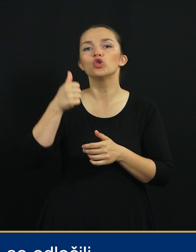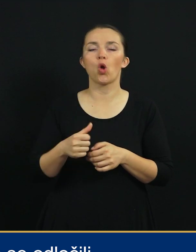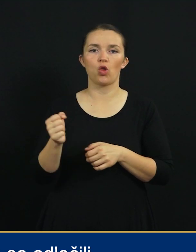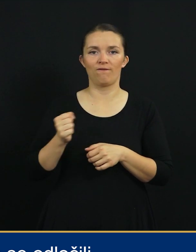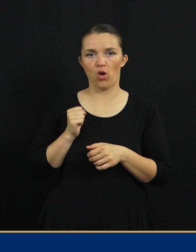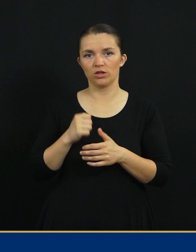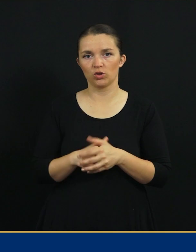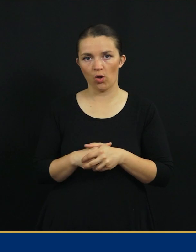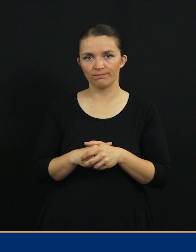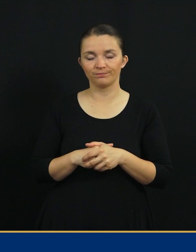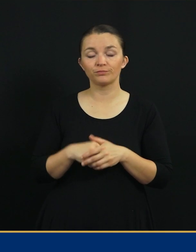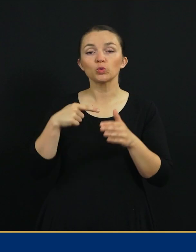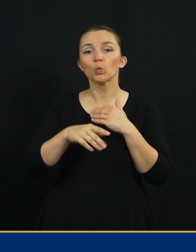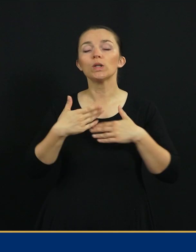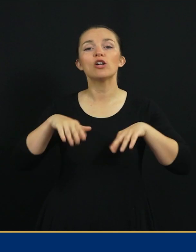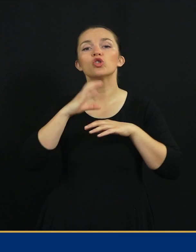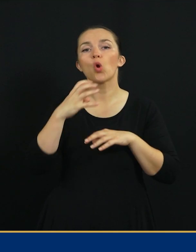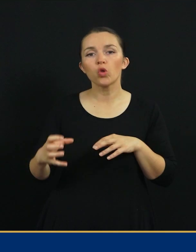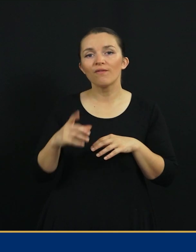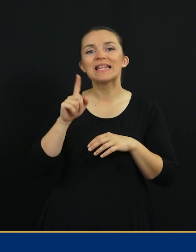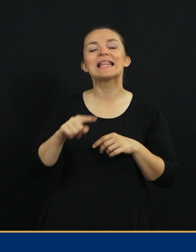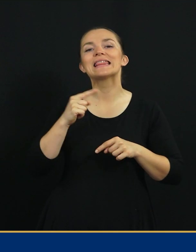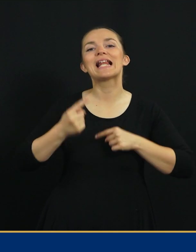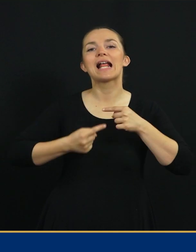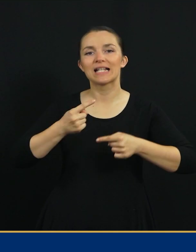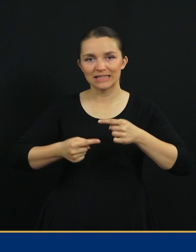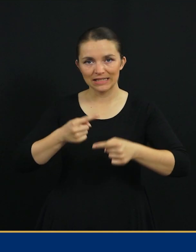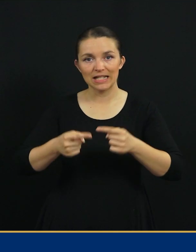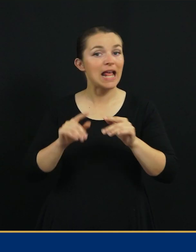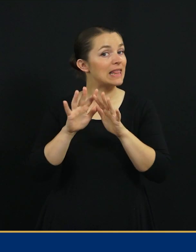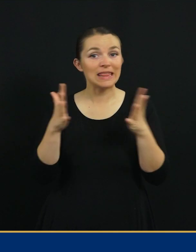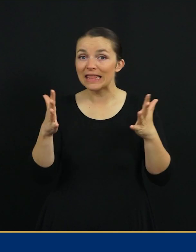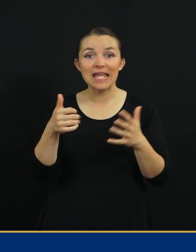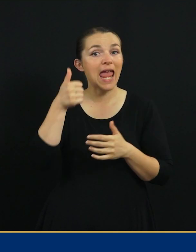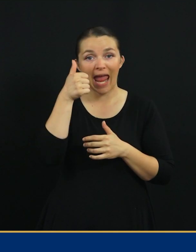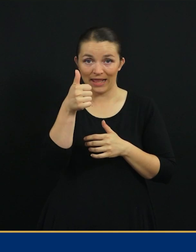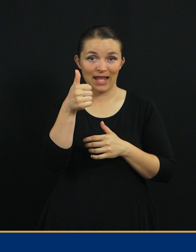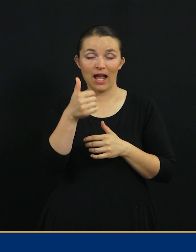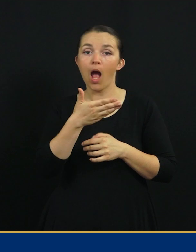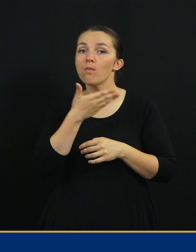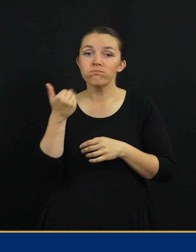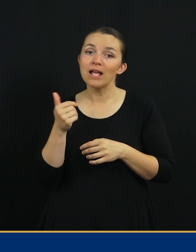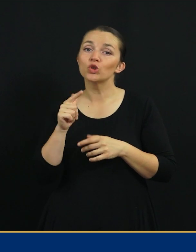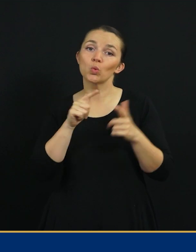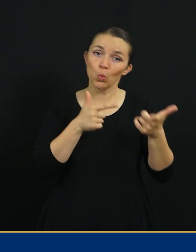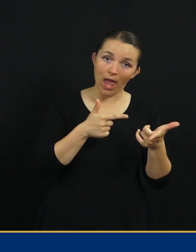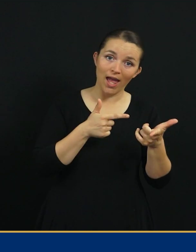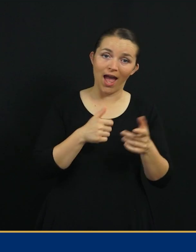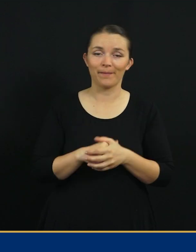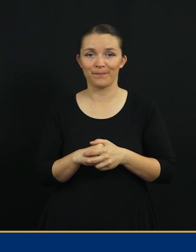vojsko. V naši zgodovini in tradiciji ni enega brez drugega.